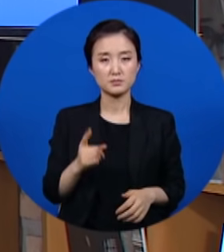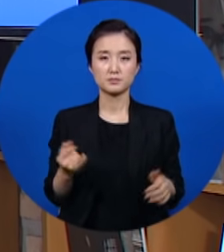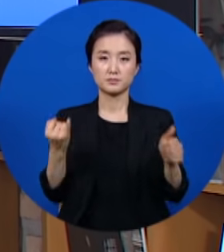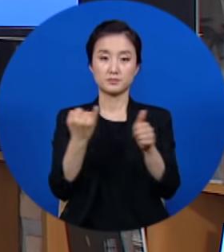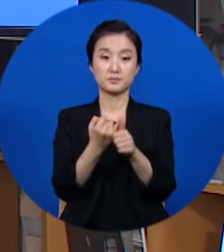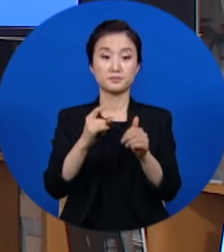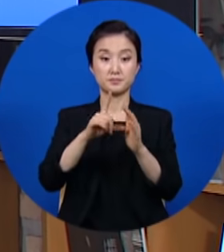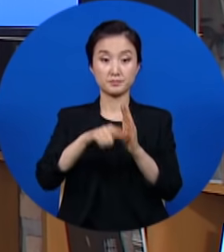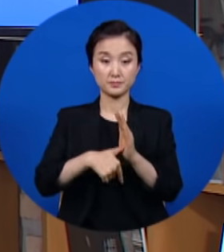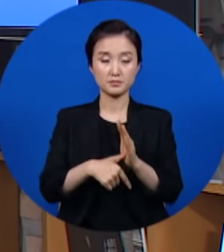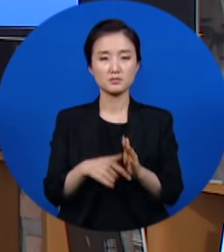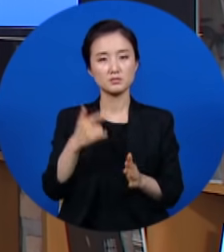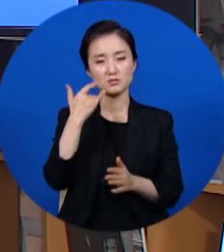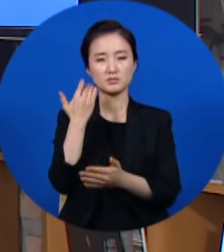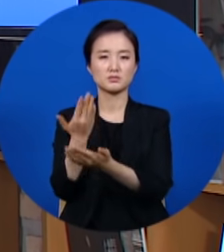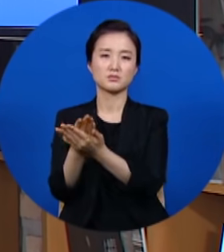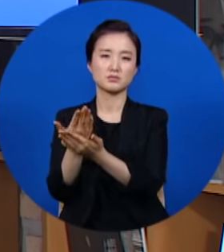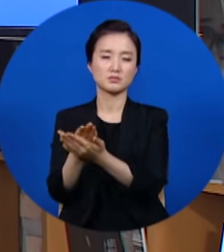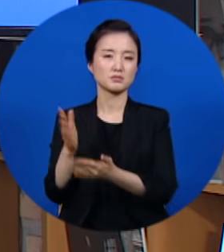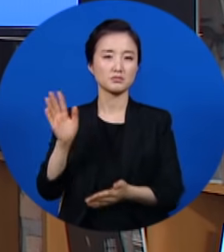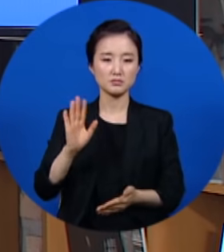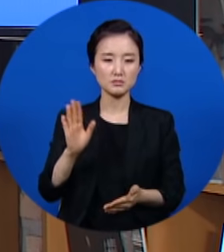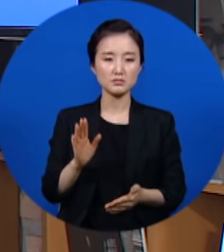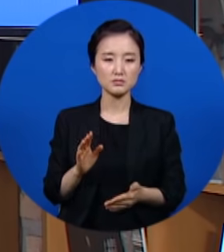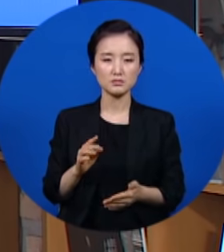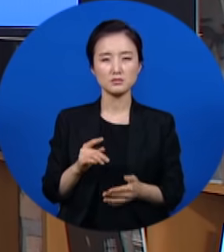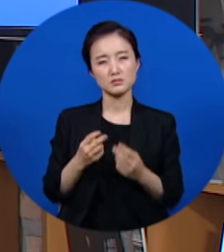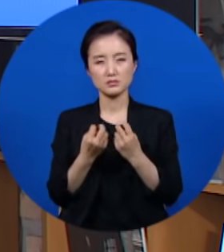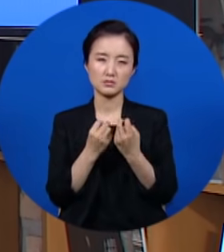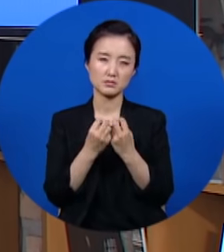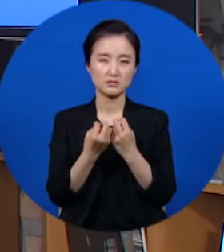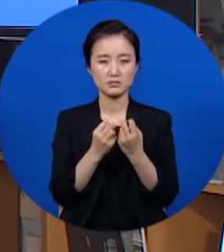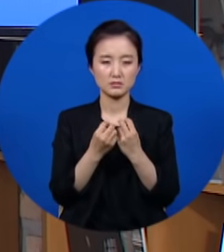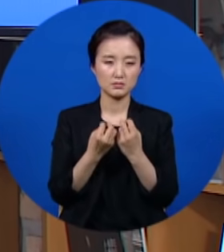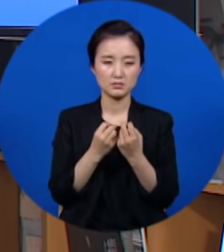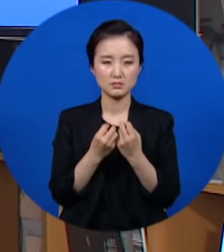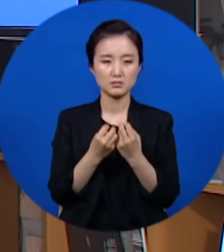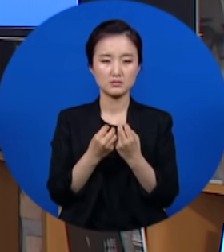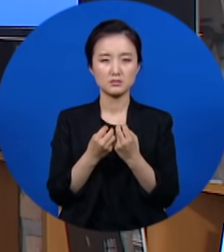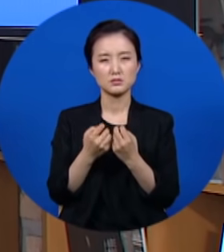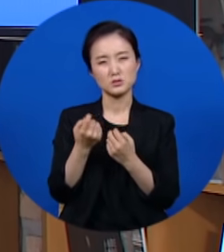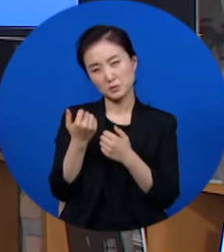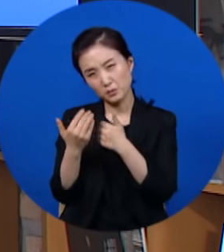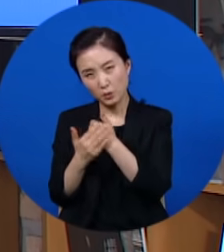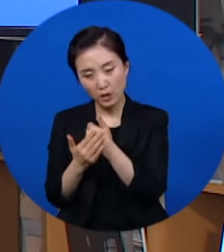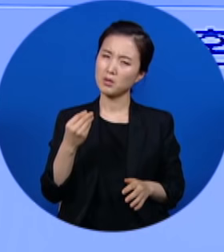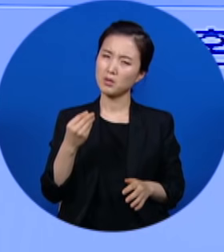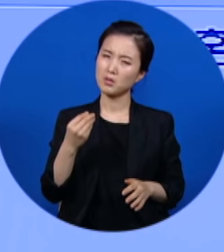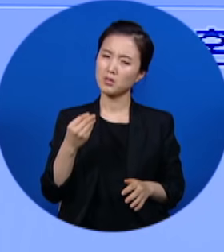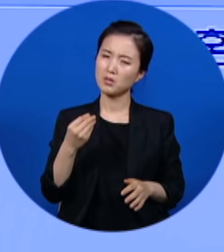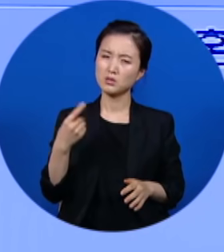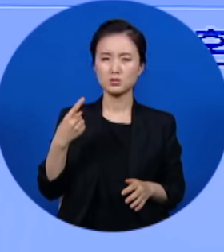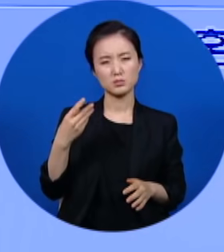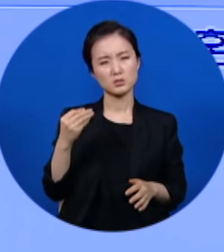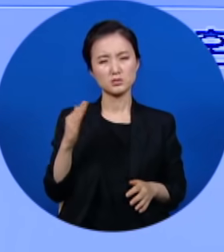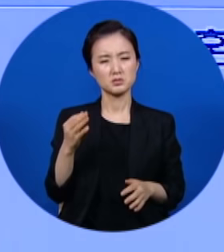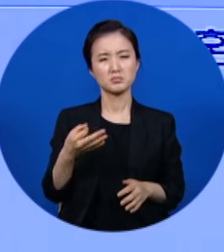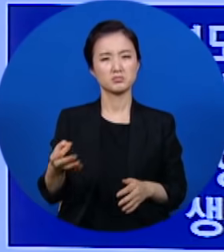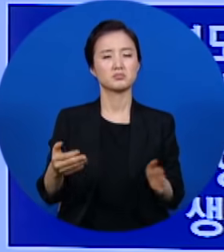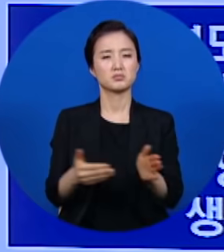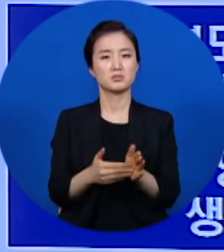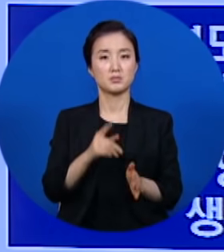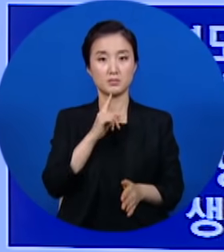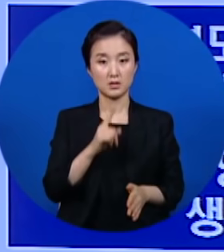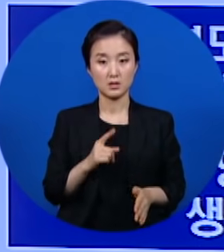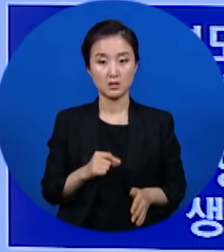대신 4절 필라 면 이리저리 눈치 보다가 어떻게 쪼끔 마냥 봐줘서 없을까요 이 정도거든요 근데 우리나라는 요